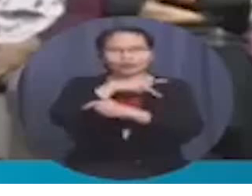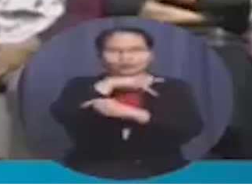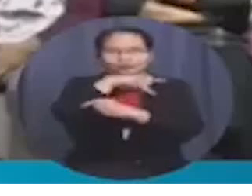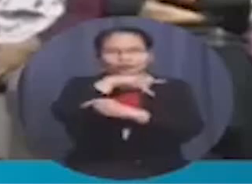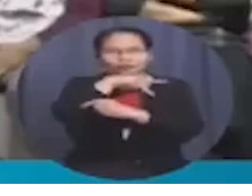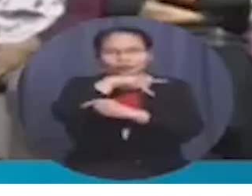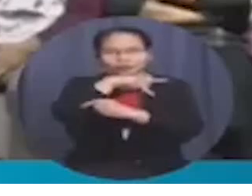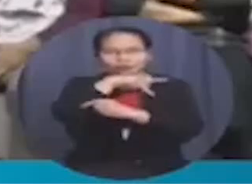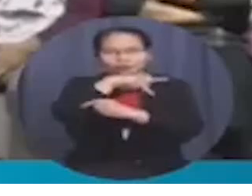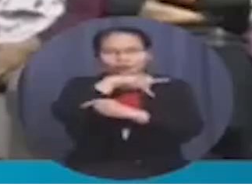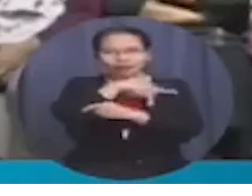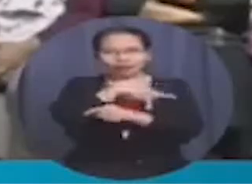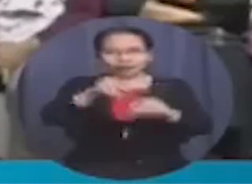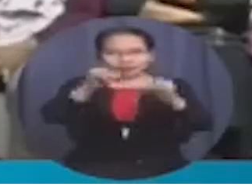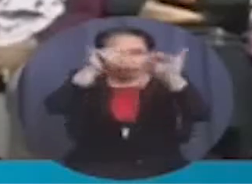baka, makarni,